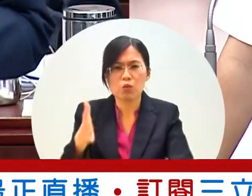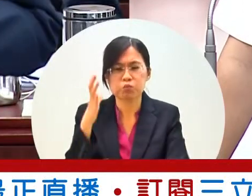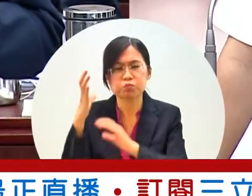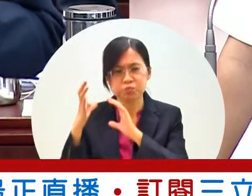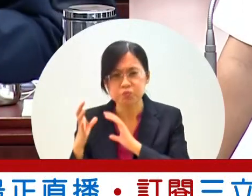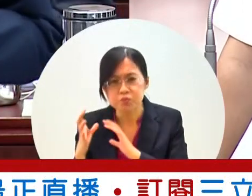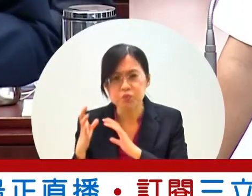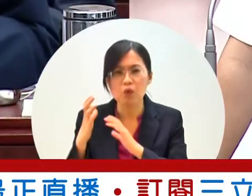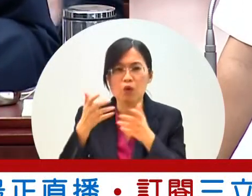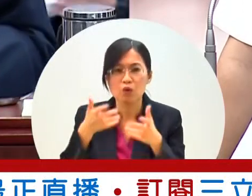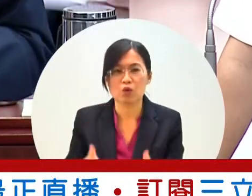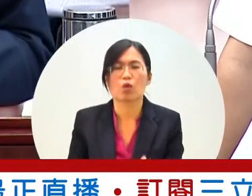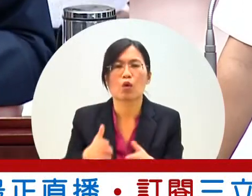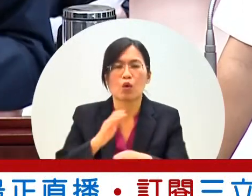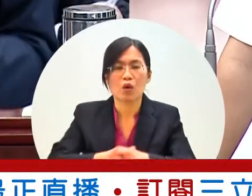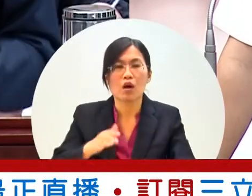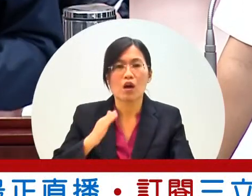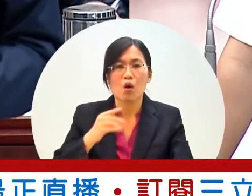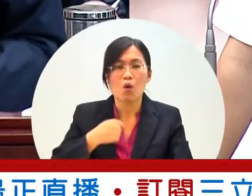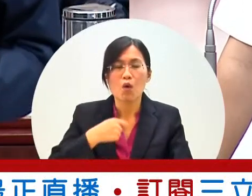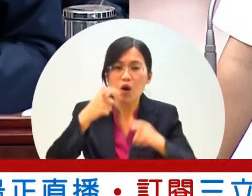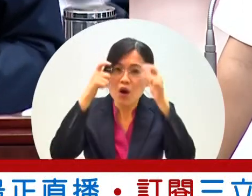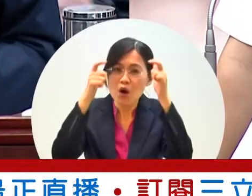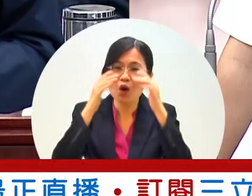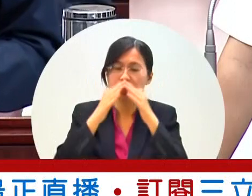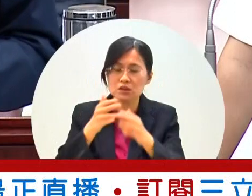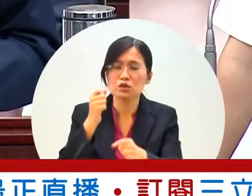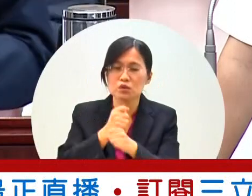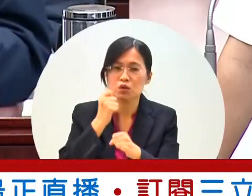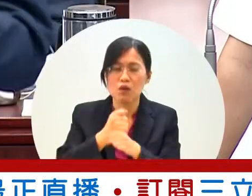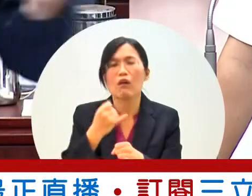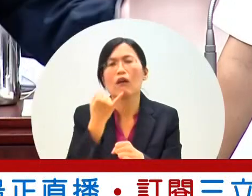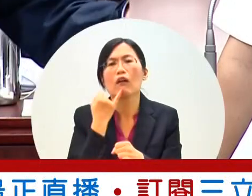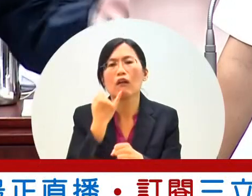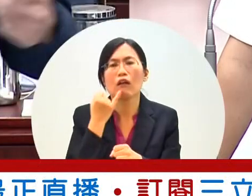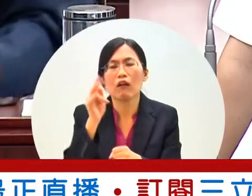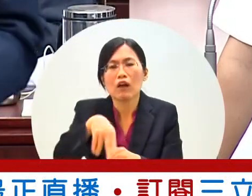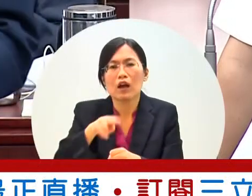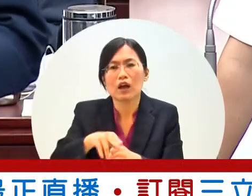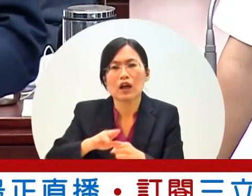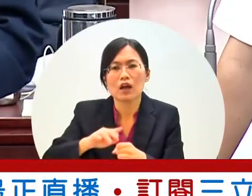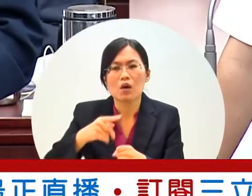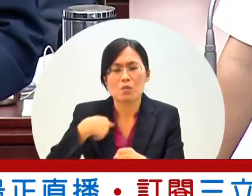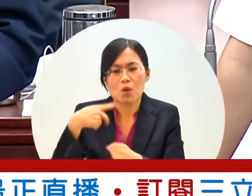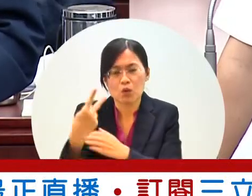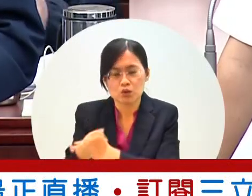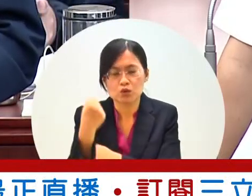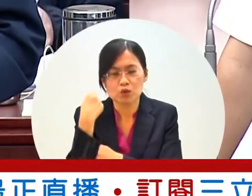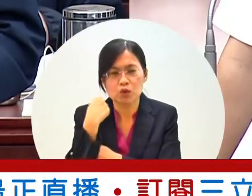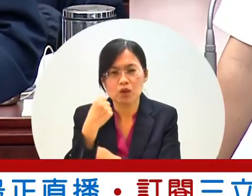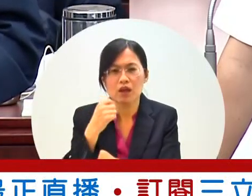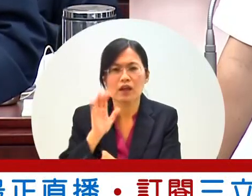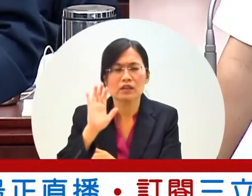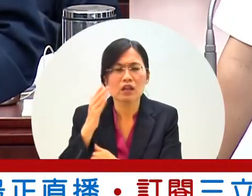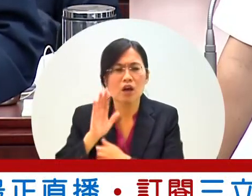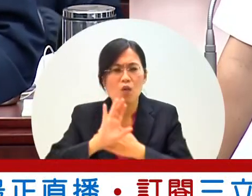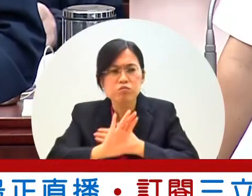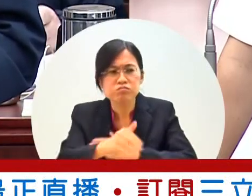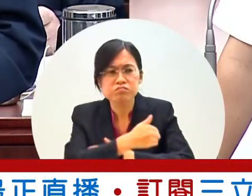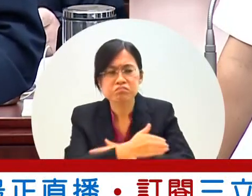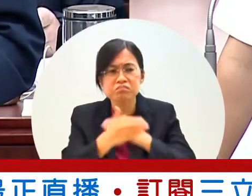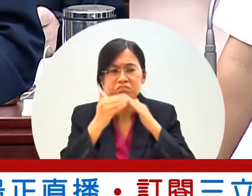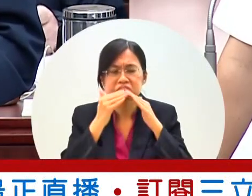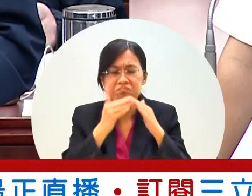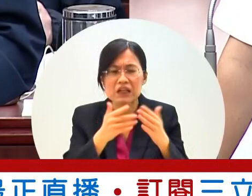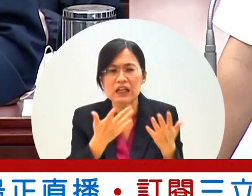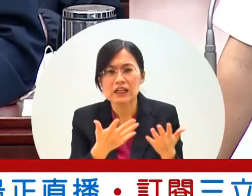做的这一 key， 好，那我们还可以努力做。其他6都以外的这些县市怎么做？所以我觉